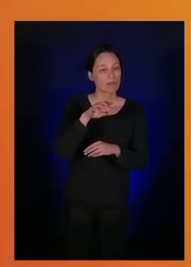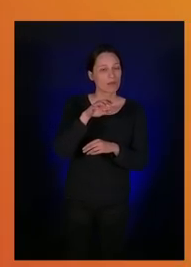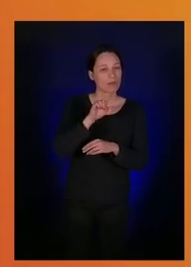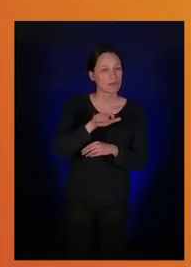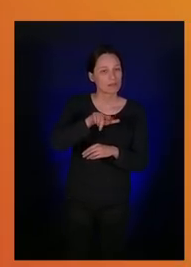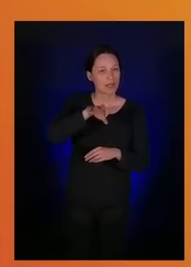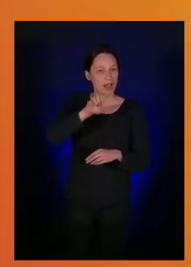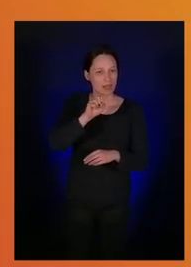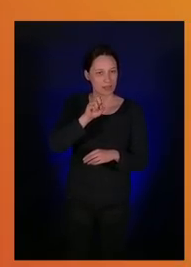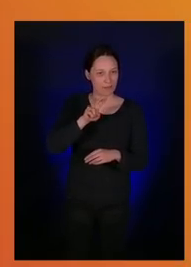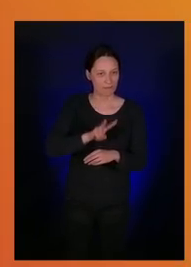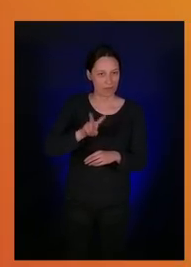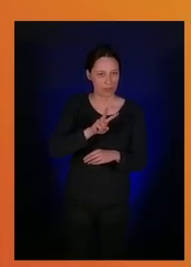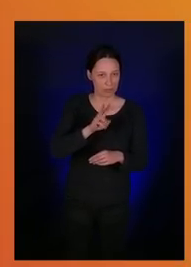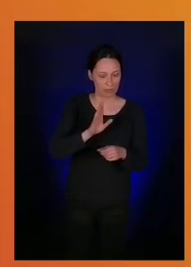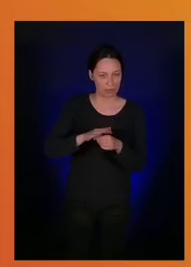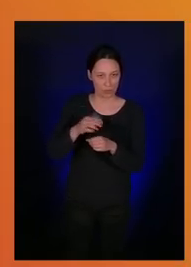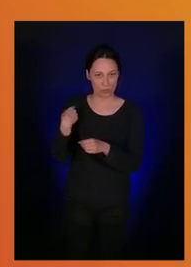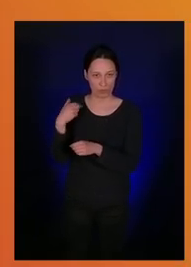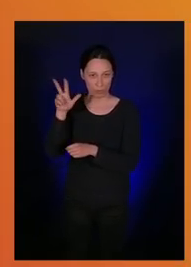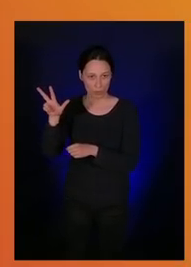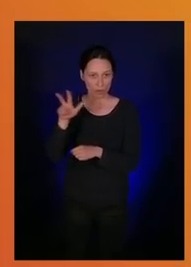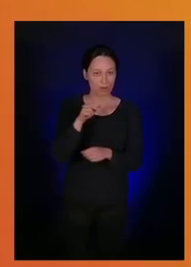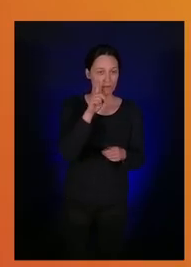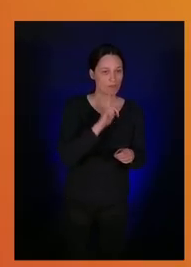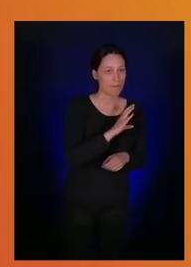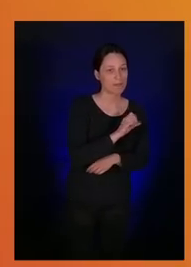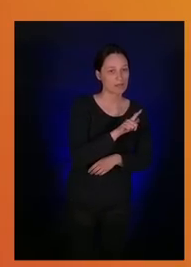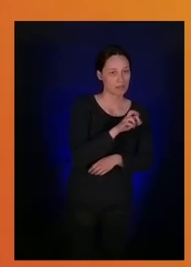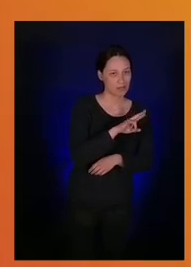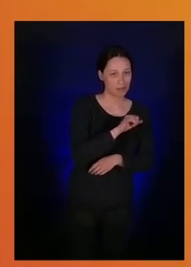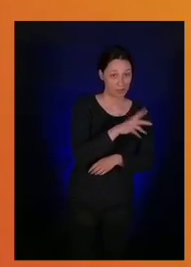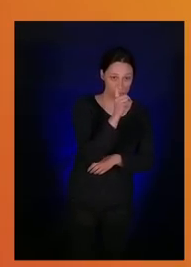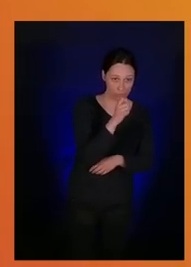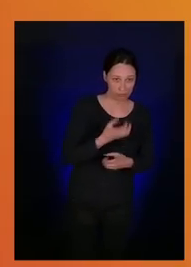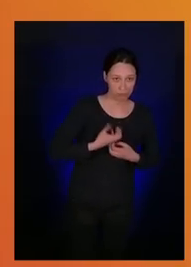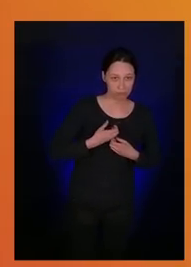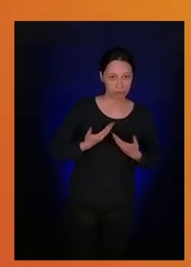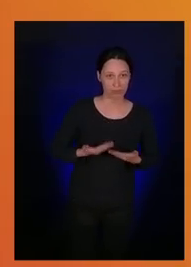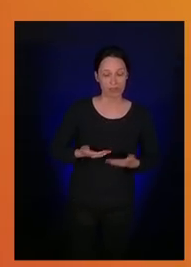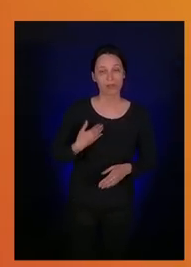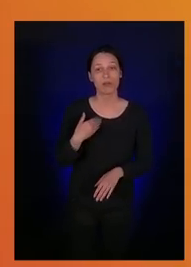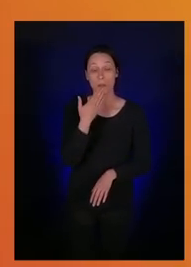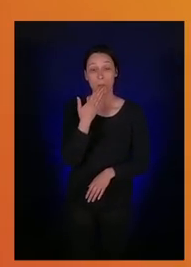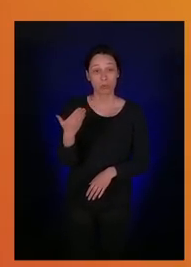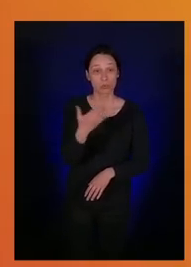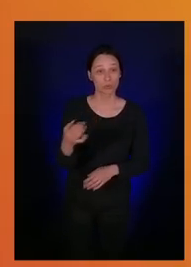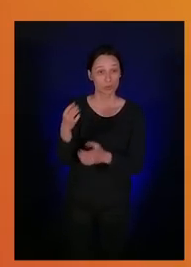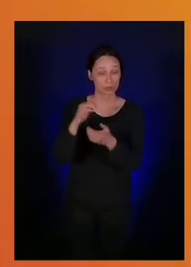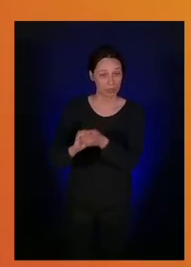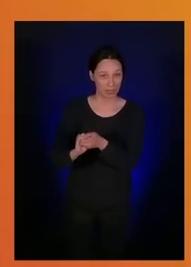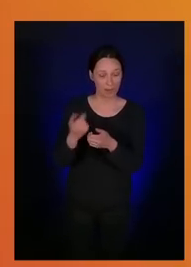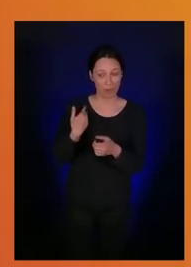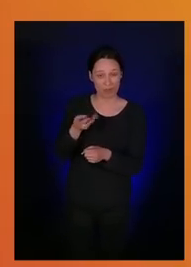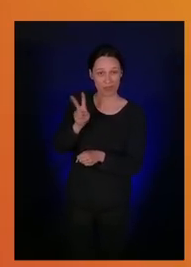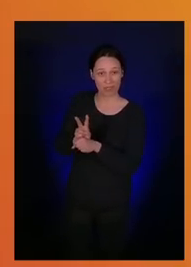Salès, au micro numéro 3. Vas-y Clarisse. Oui, bonjour les camarades. Donc, je suis déléguée de plusieurs syndicats de la FNME,